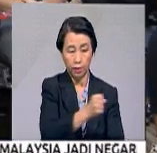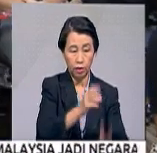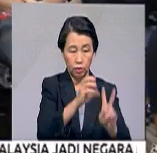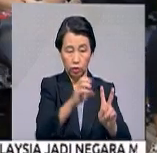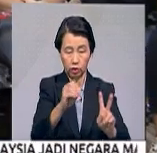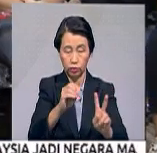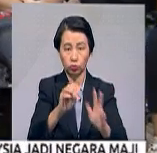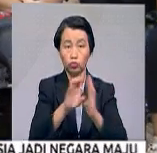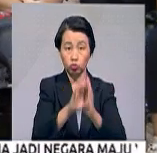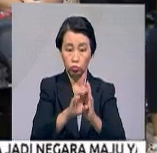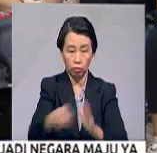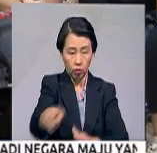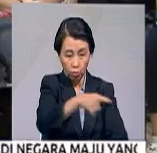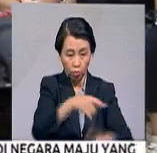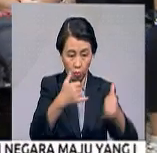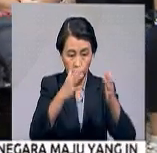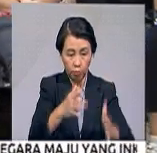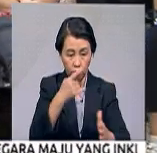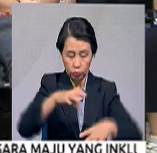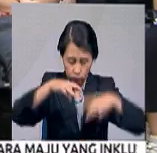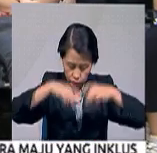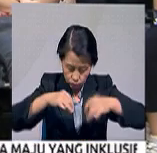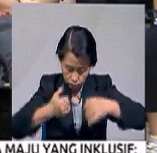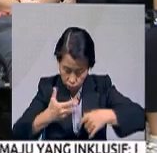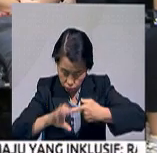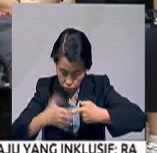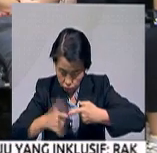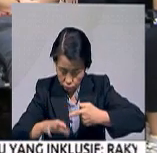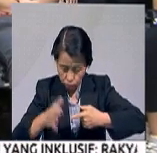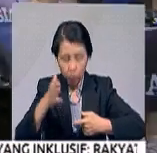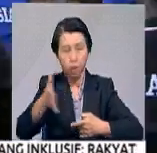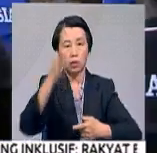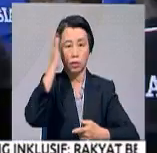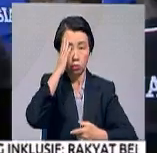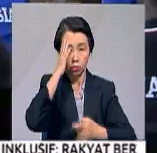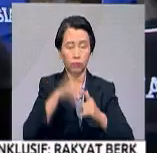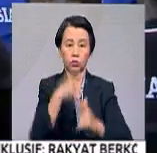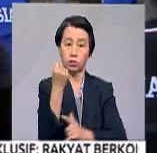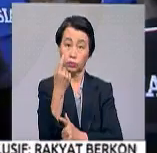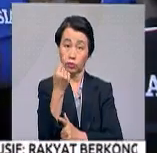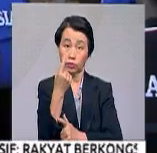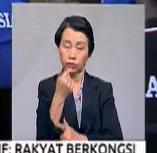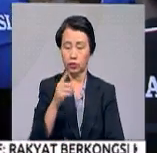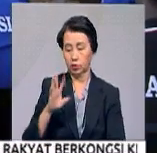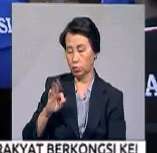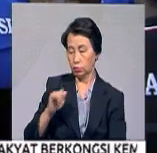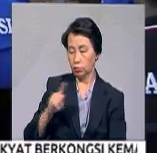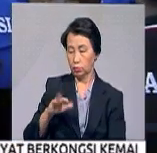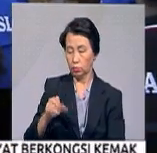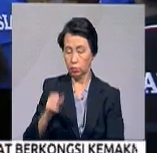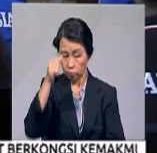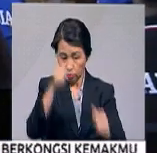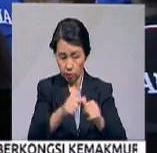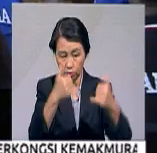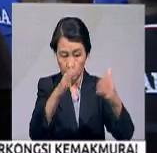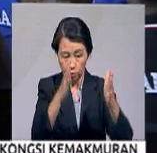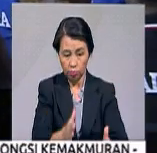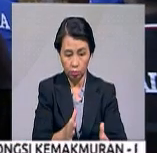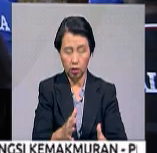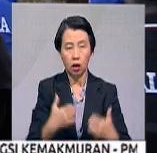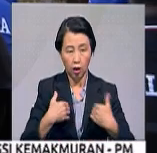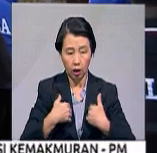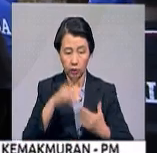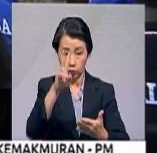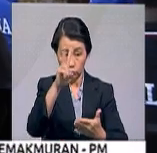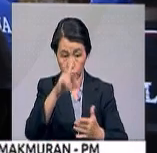sampel dalam kalangan atlet negara untuk diuji dan keputusan akan diketahui November ini. Ahmad Faizal turut mengingatkan atlet negara berbaki